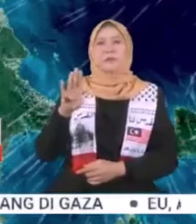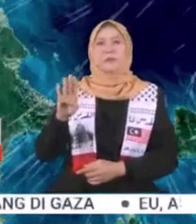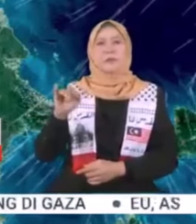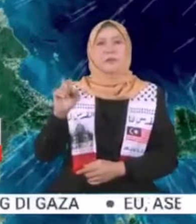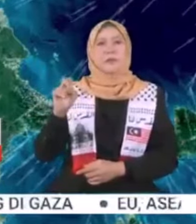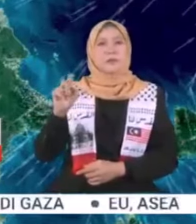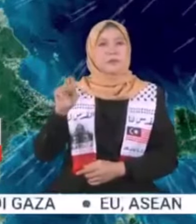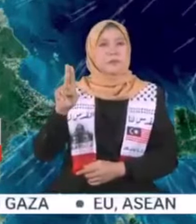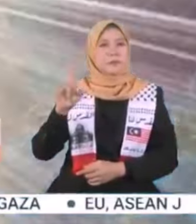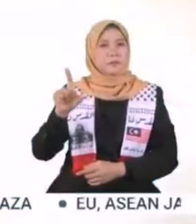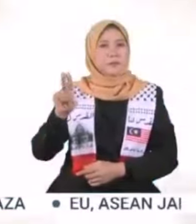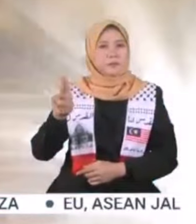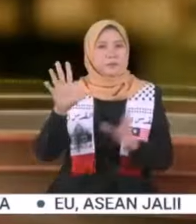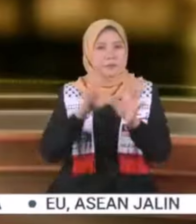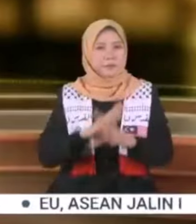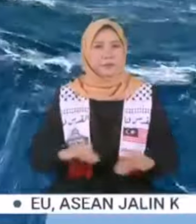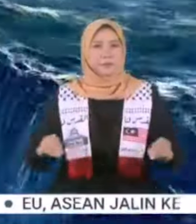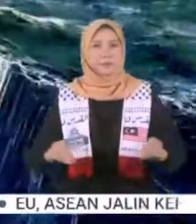Sarawak.